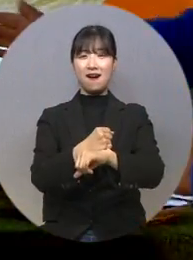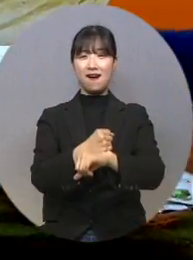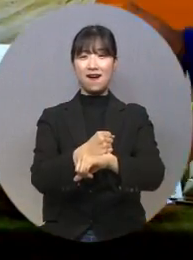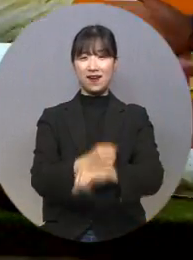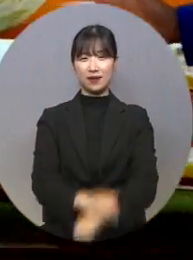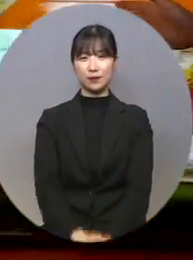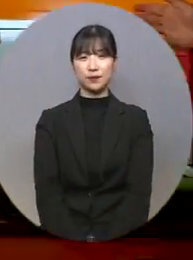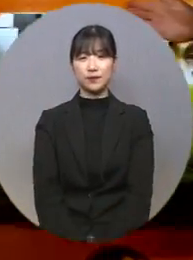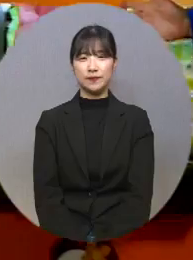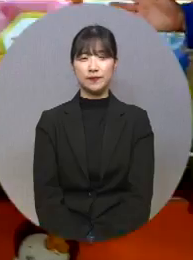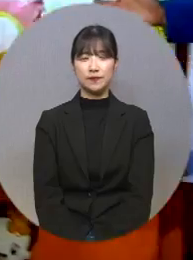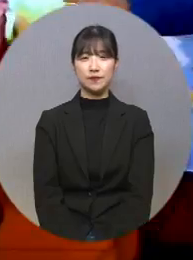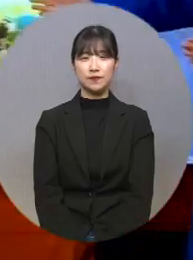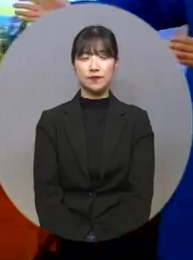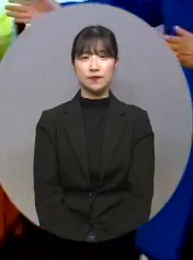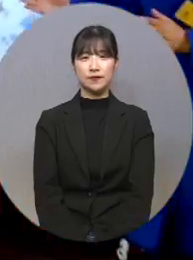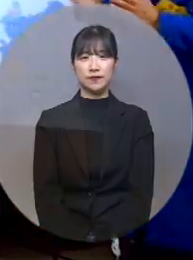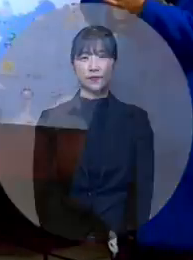장터.